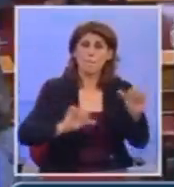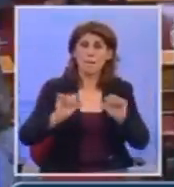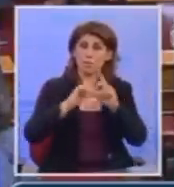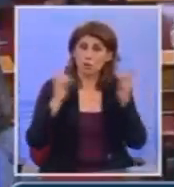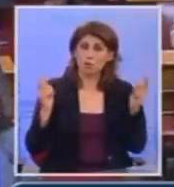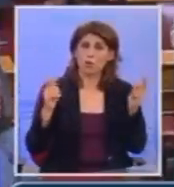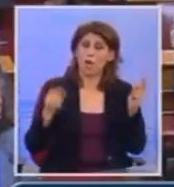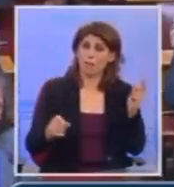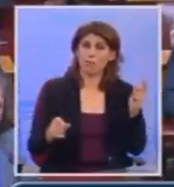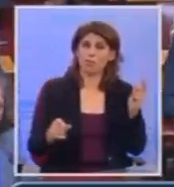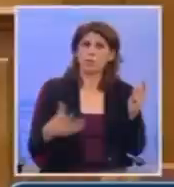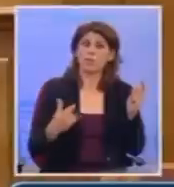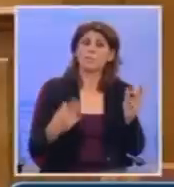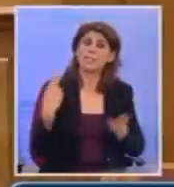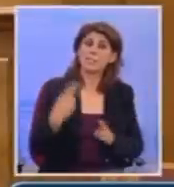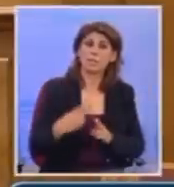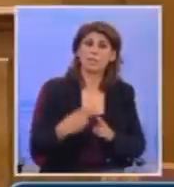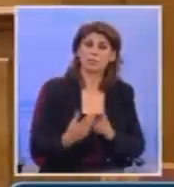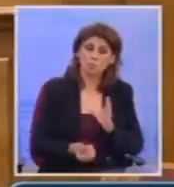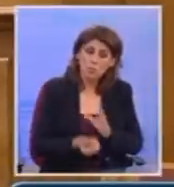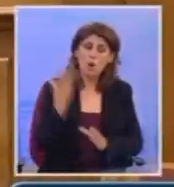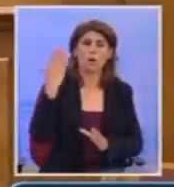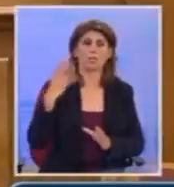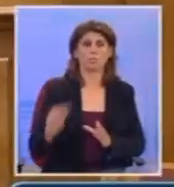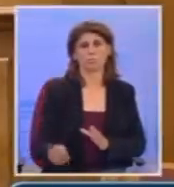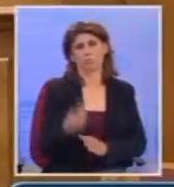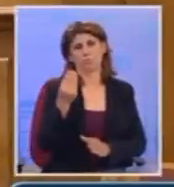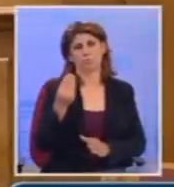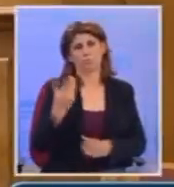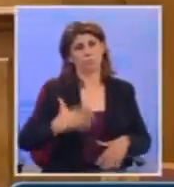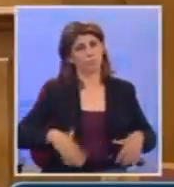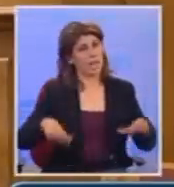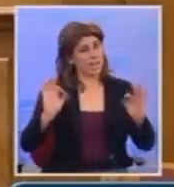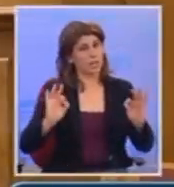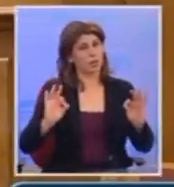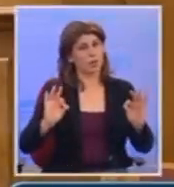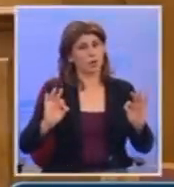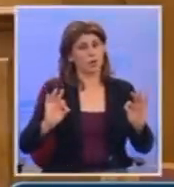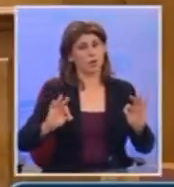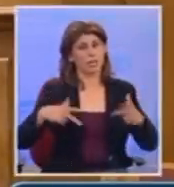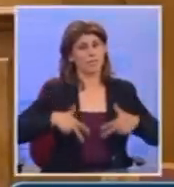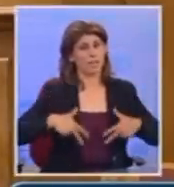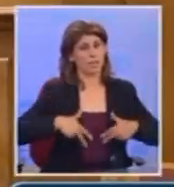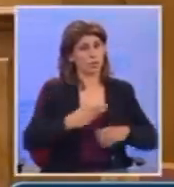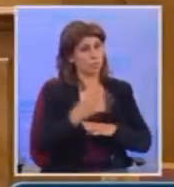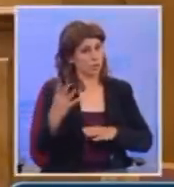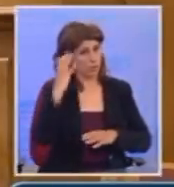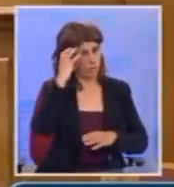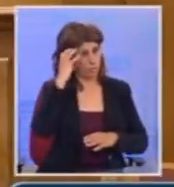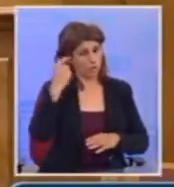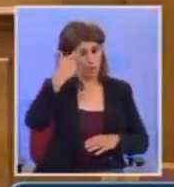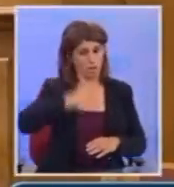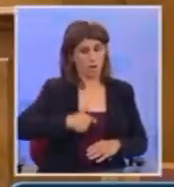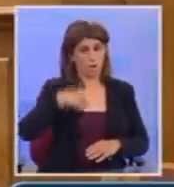μία από τις σημαντικότερες καινοτομίες των αρχικών, των πρώτων κυβερνήσεων του ΠΑΣΟΚ, σας θυμίζω. Εγώ